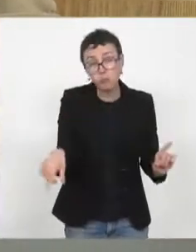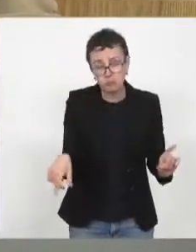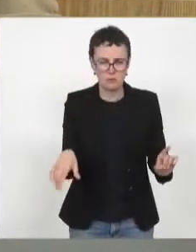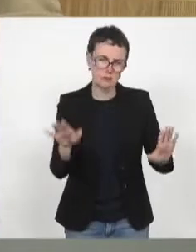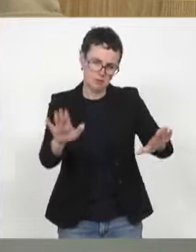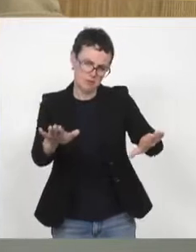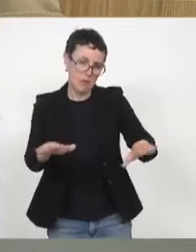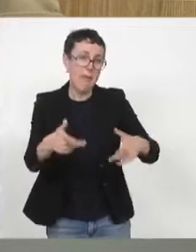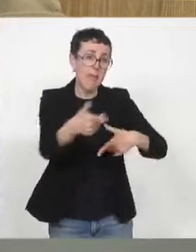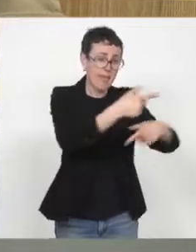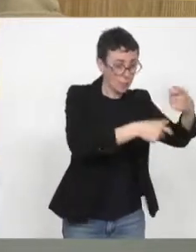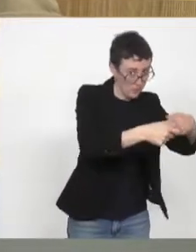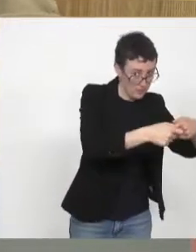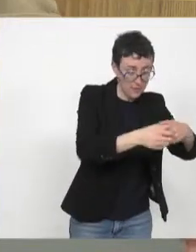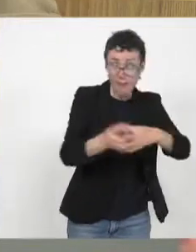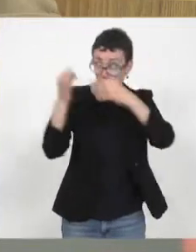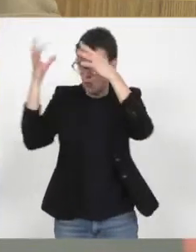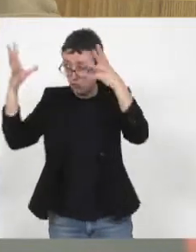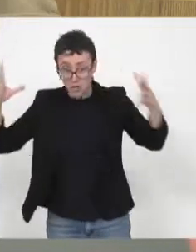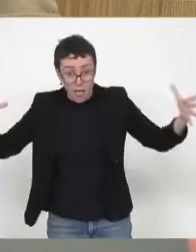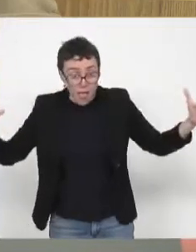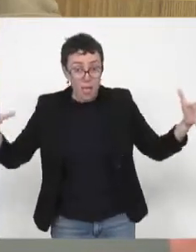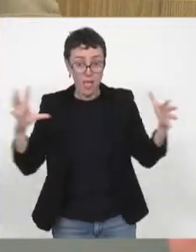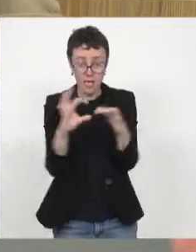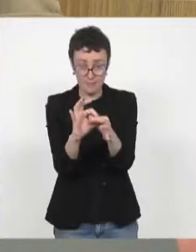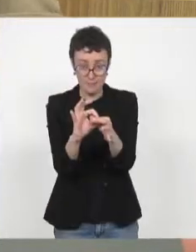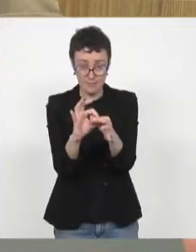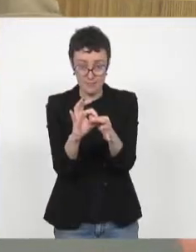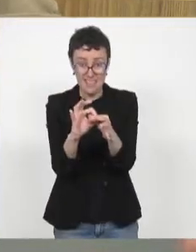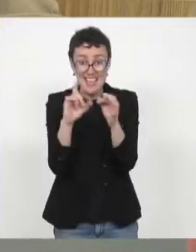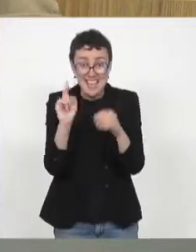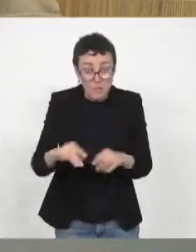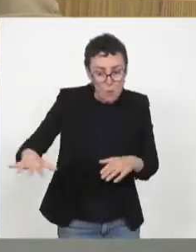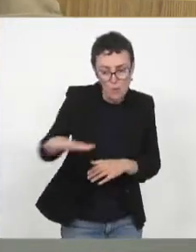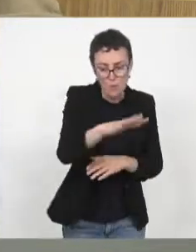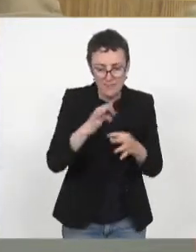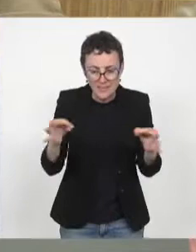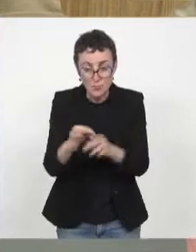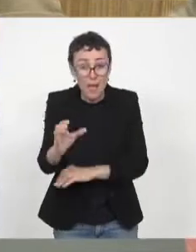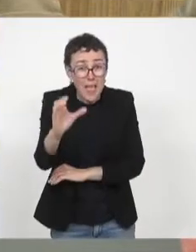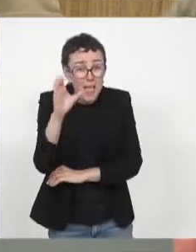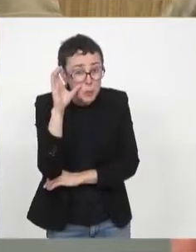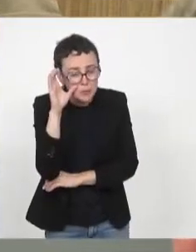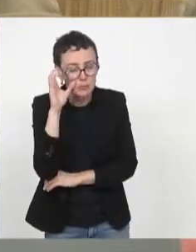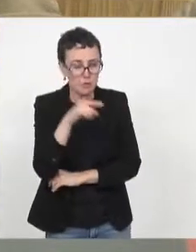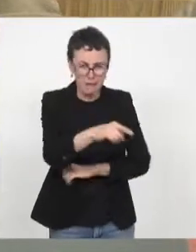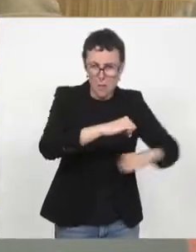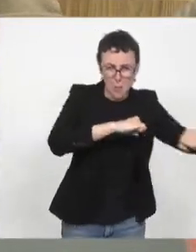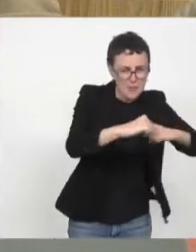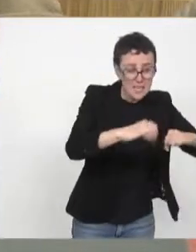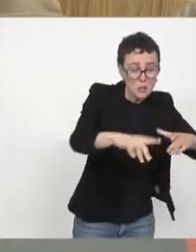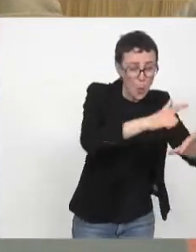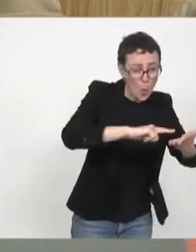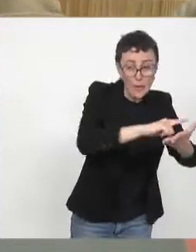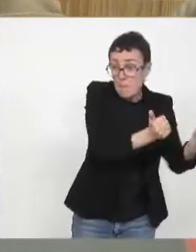écologie et économie, on doit être à l'écoute des territoires. La mobilisation locale vous propose un projet alternatif, porteur